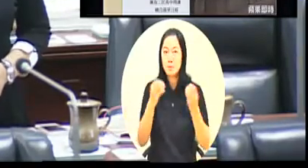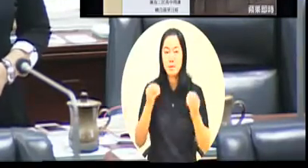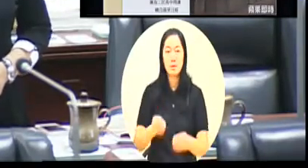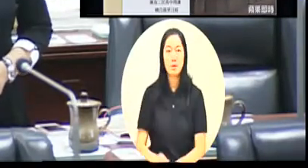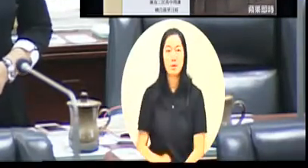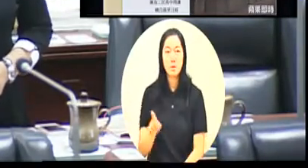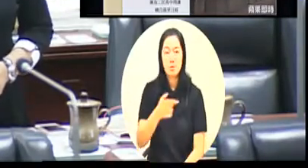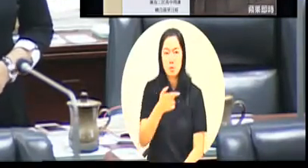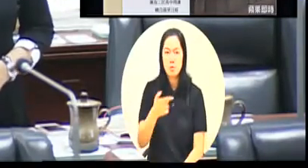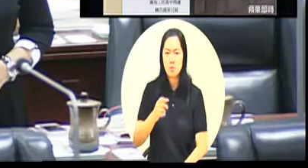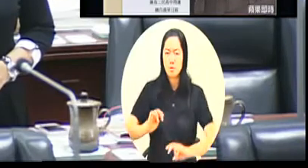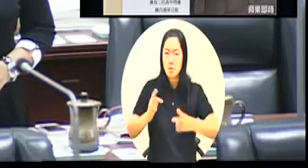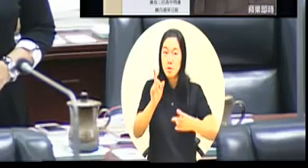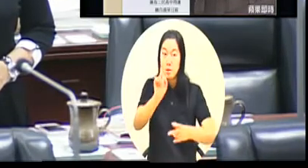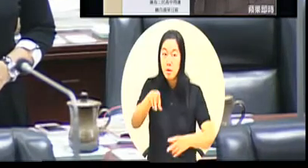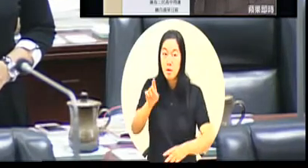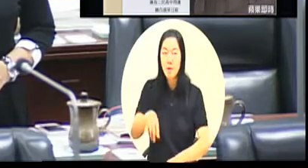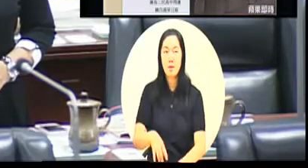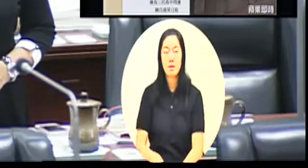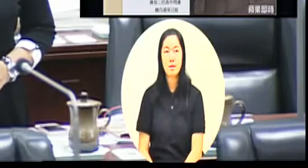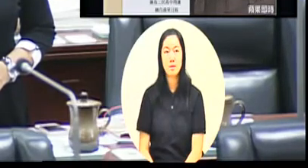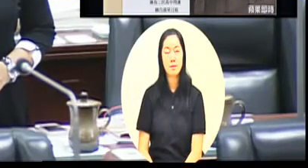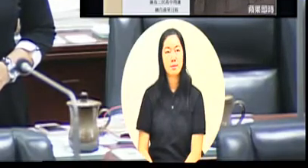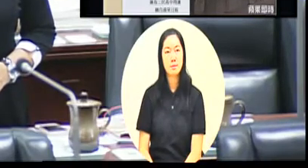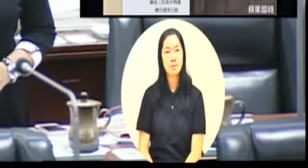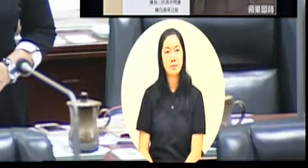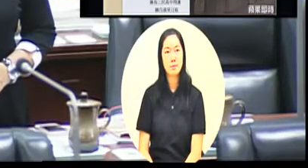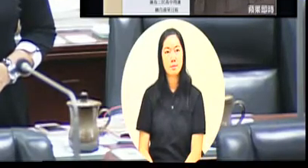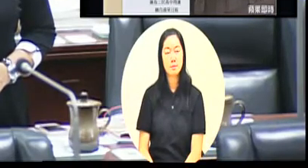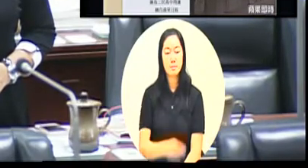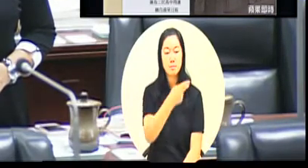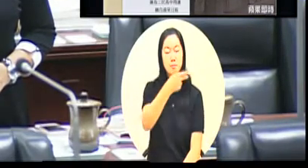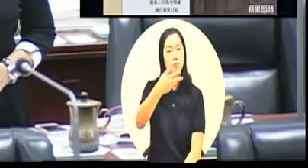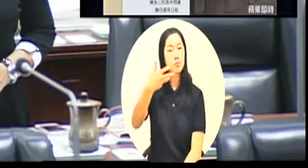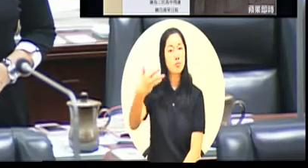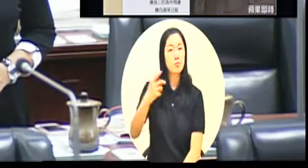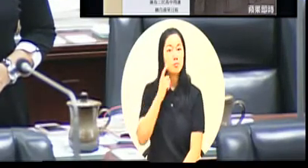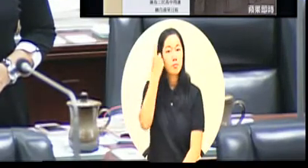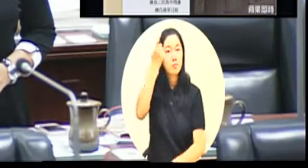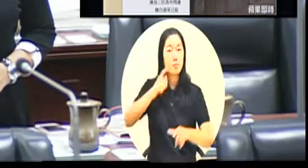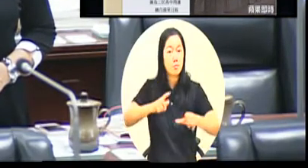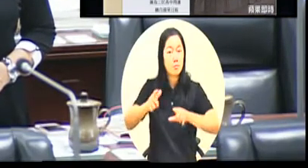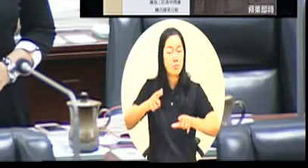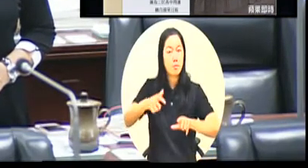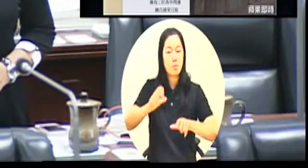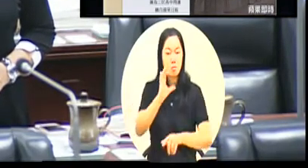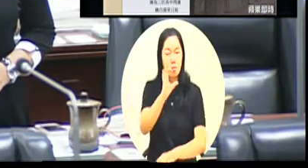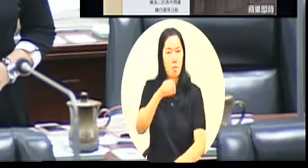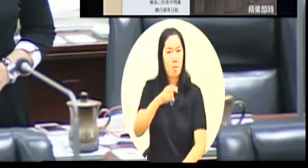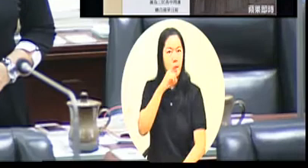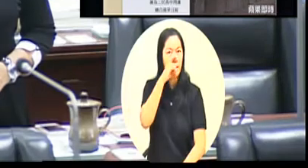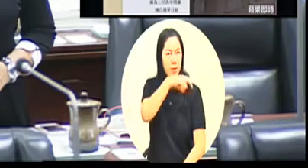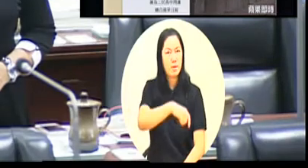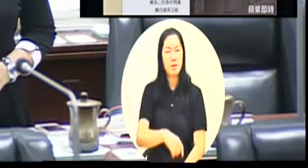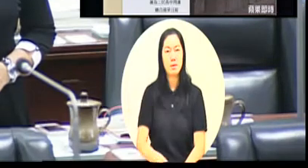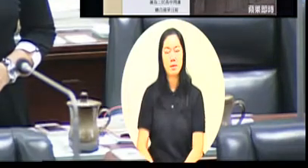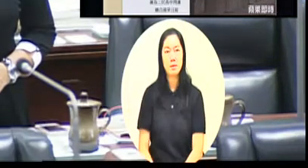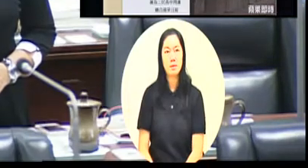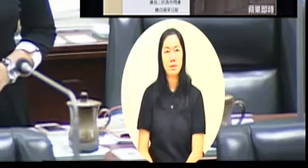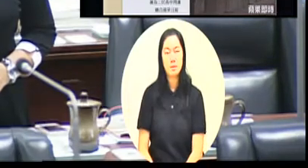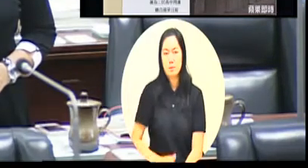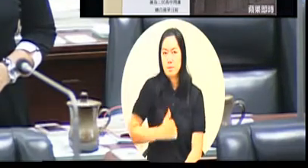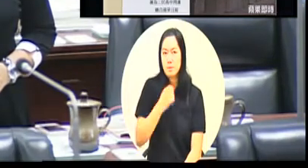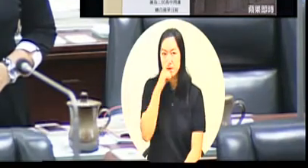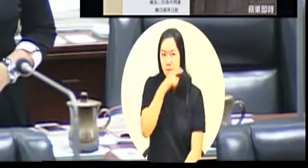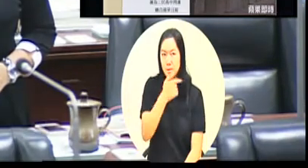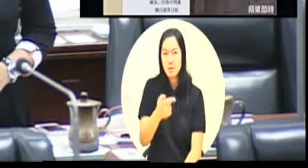要改善的，我不了解，在那个二八公园纪念公园那里有一个洗手间，它就是很